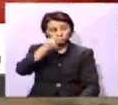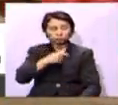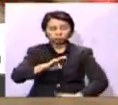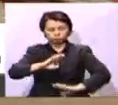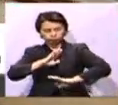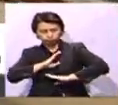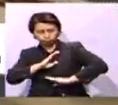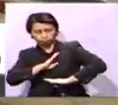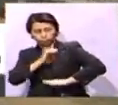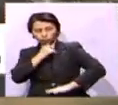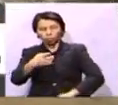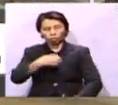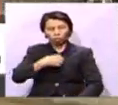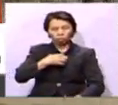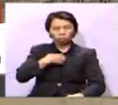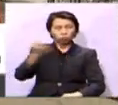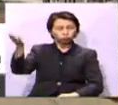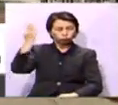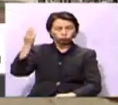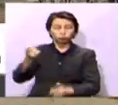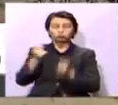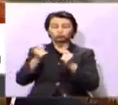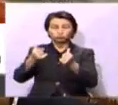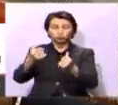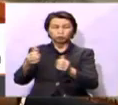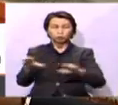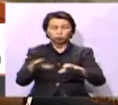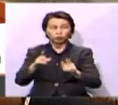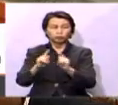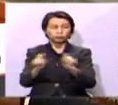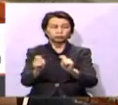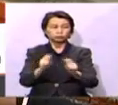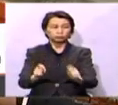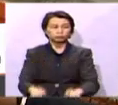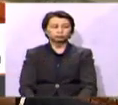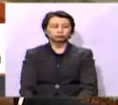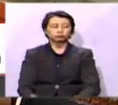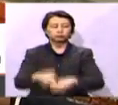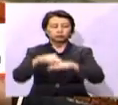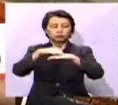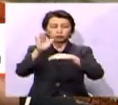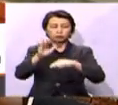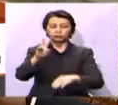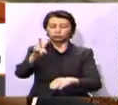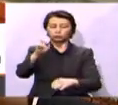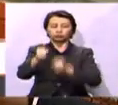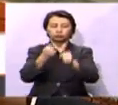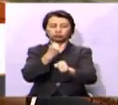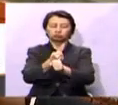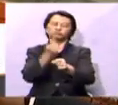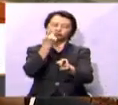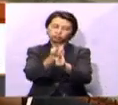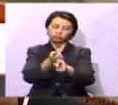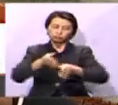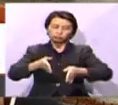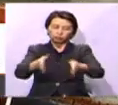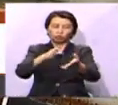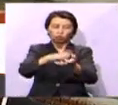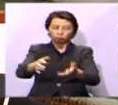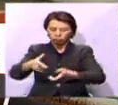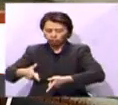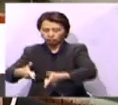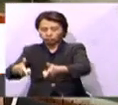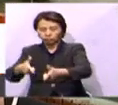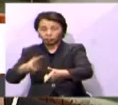puas hati kerana aduan sebelum ini cepat diambil tindakan. Lebih pada 20 tahun, jalan ini memang rosak dengan dia itu longgang